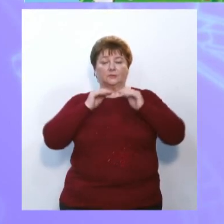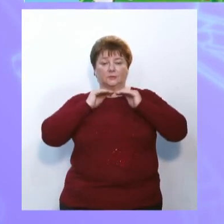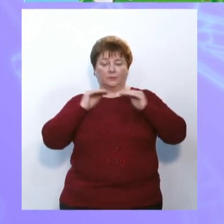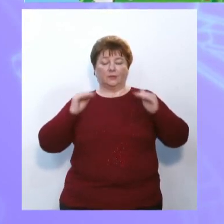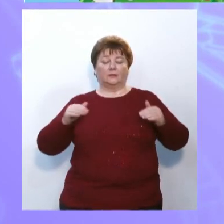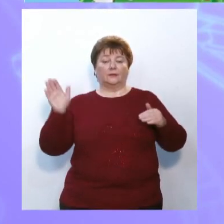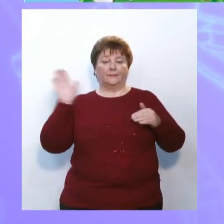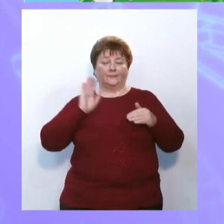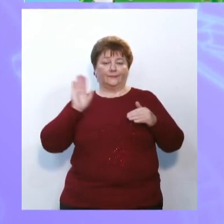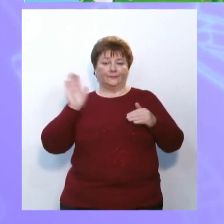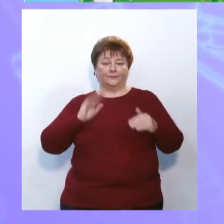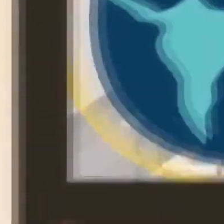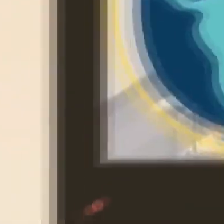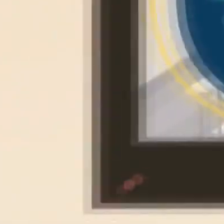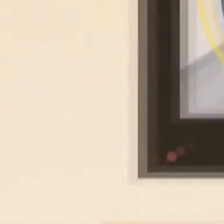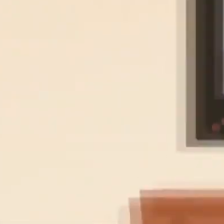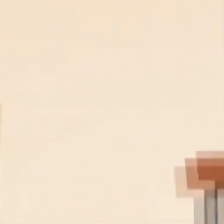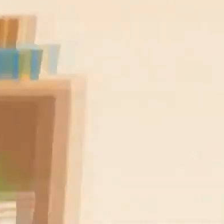До свидания!